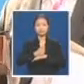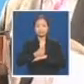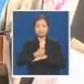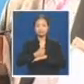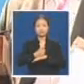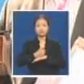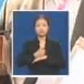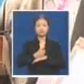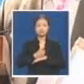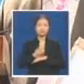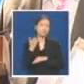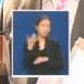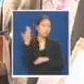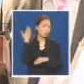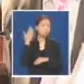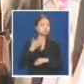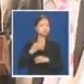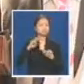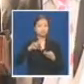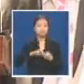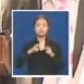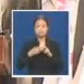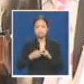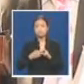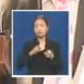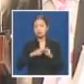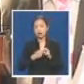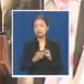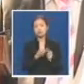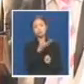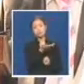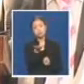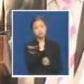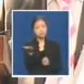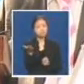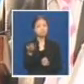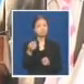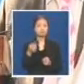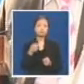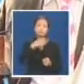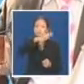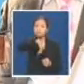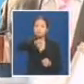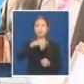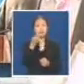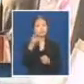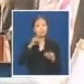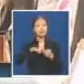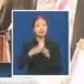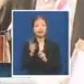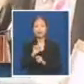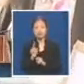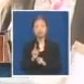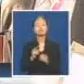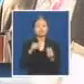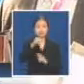แม้ว่าในขณะนั้นปัญหาซึ่งอยู่ในใจของพี่น้องประชาชนส่วนใหญ่เป็นเรื่องของปัญหาวิกฤตเศร